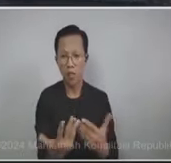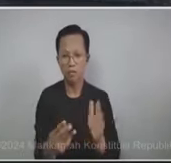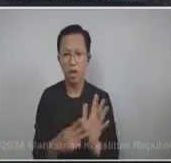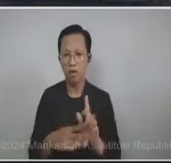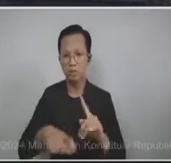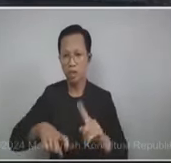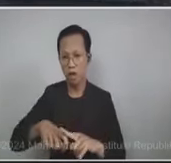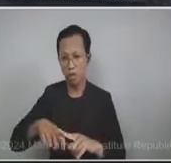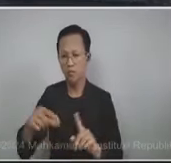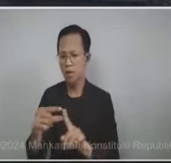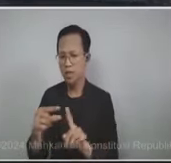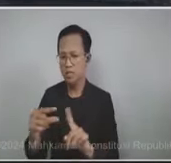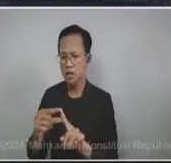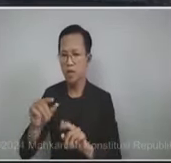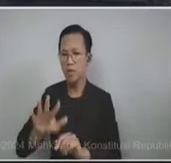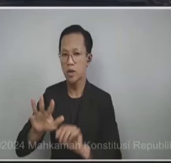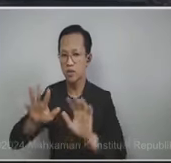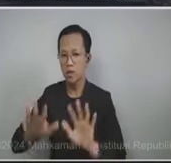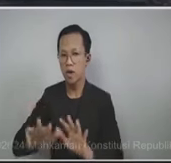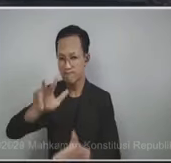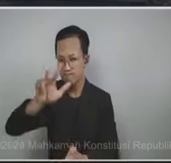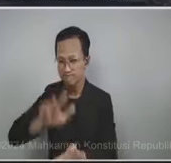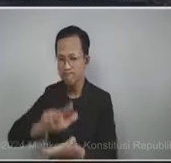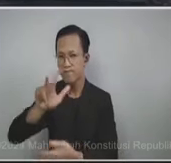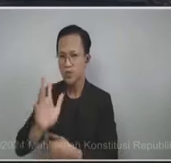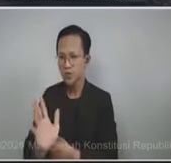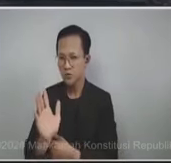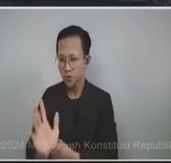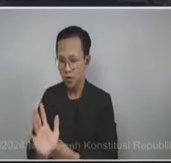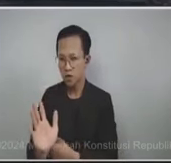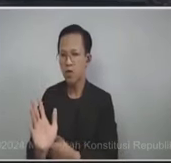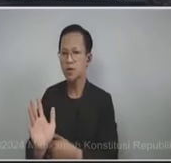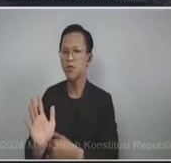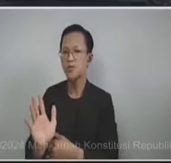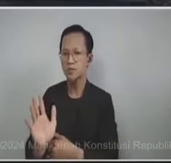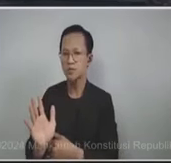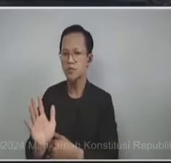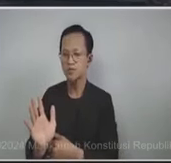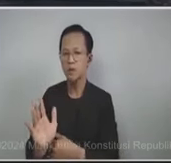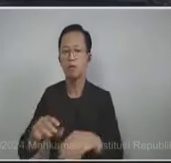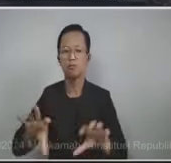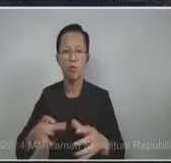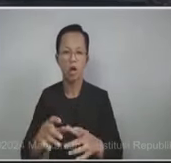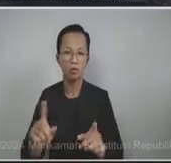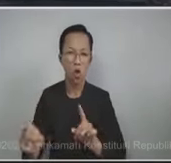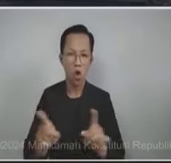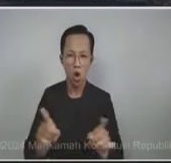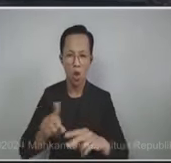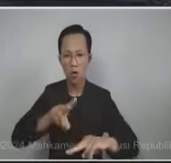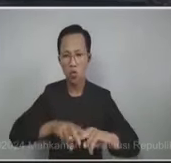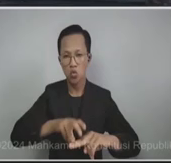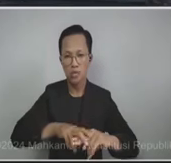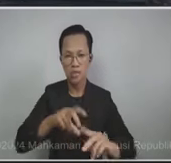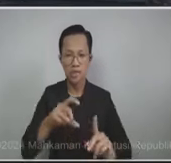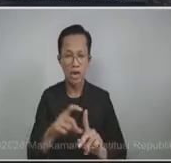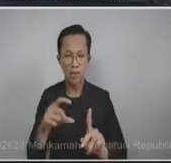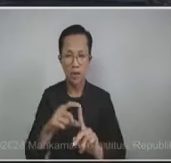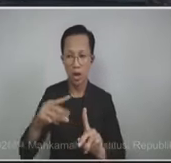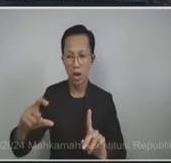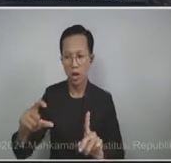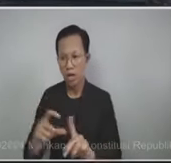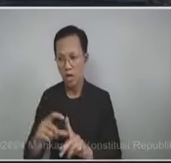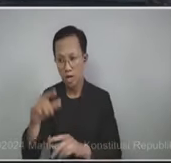penjelasan pasal 59 ayat 1 undang-undang 3224 yang menyatakan hanya partai politik yang memiliki kursi di DPRD yang berhak mengusulkan Pasangan calon kepala